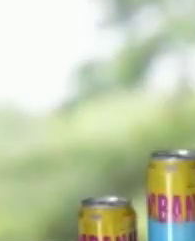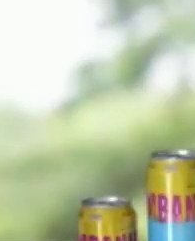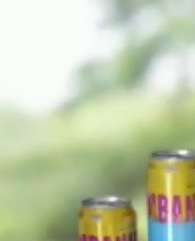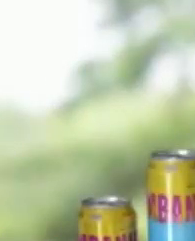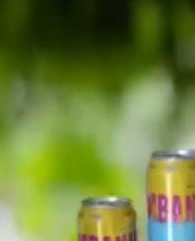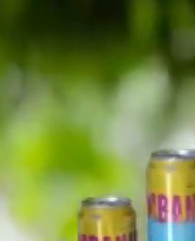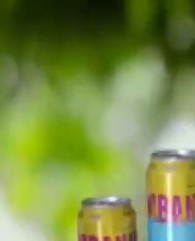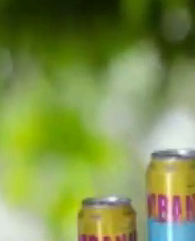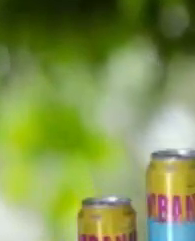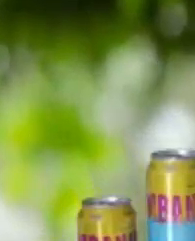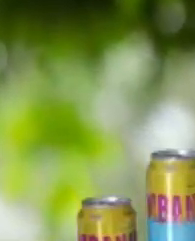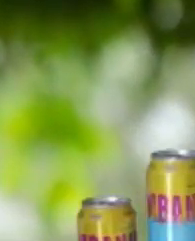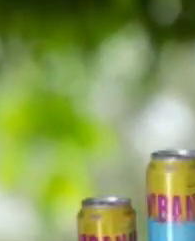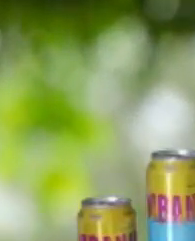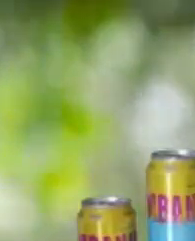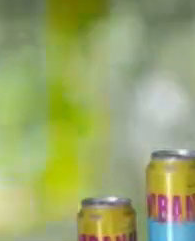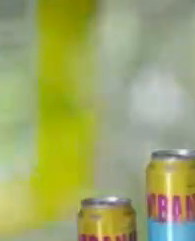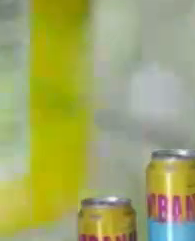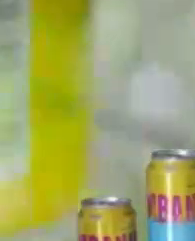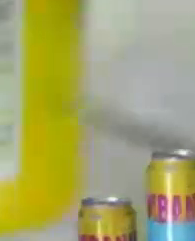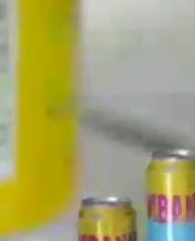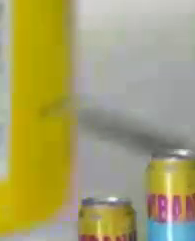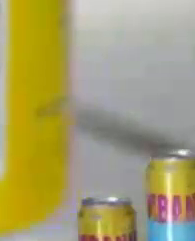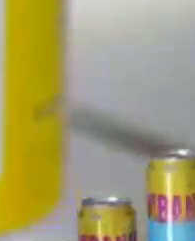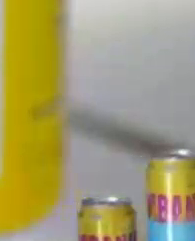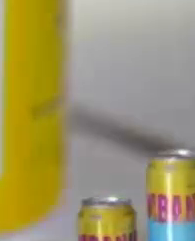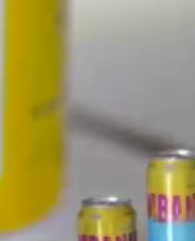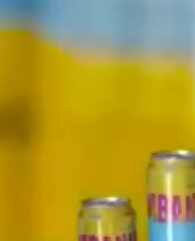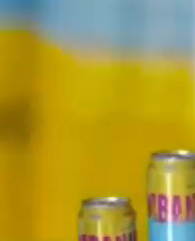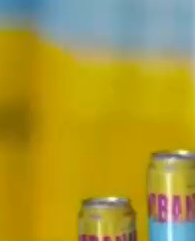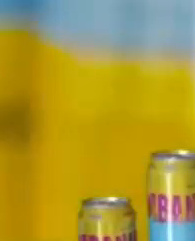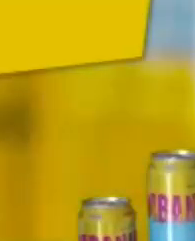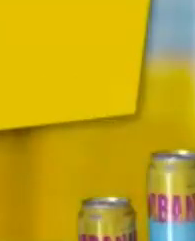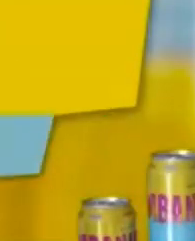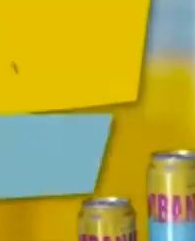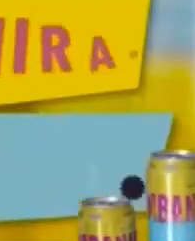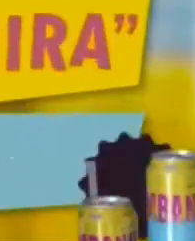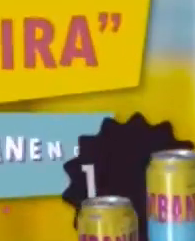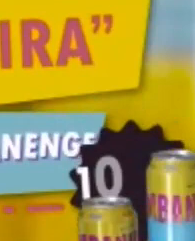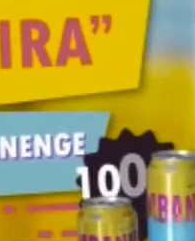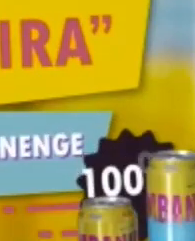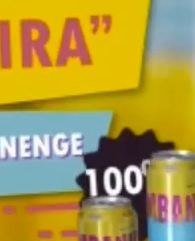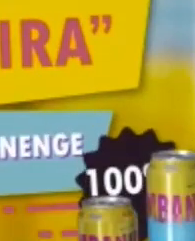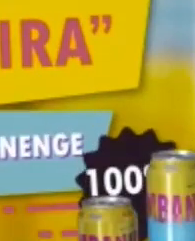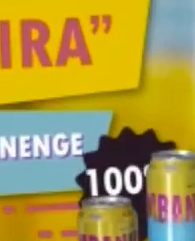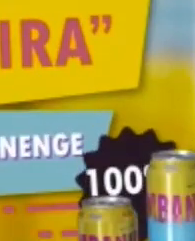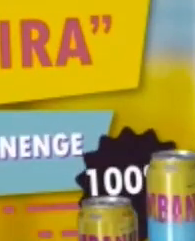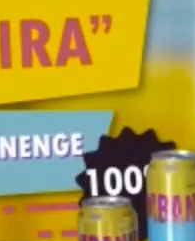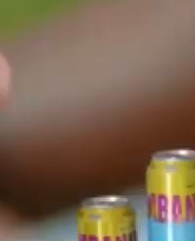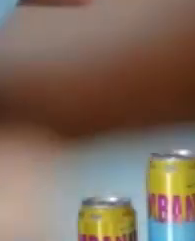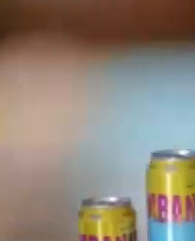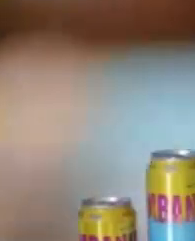indwara z'ubuhumekero iyi ngingo yemejwe n'abahanga maze mbanira ihabwa S-mark nk'ikimenyetso